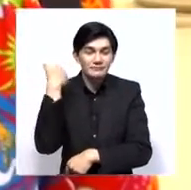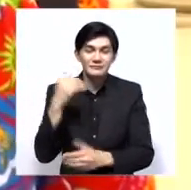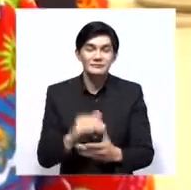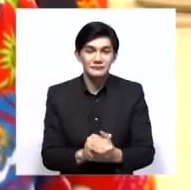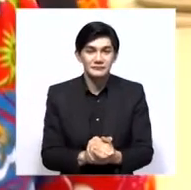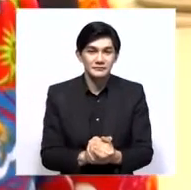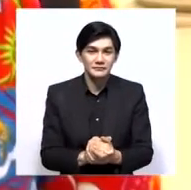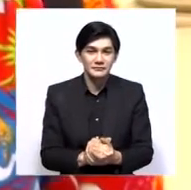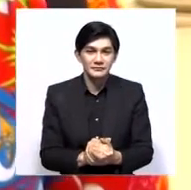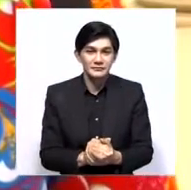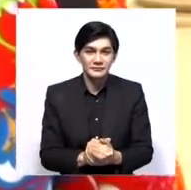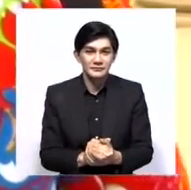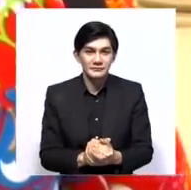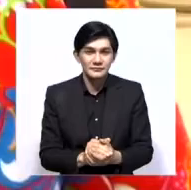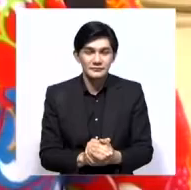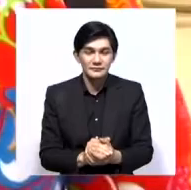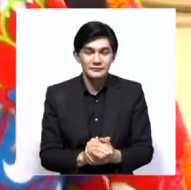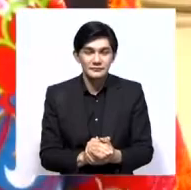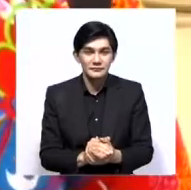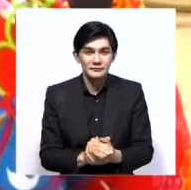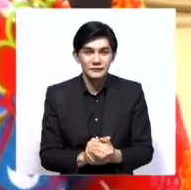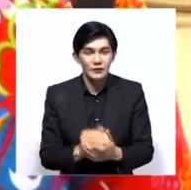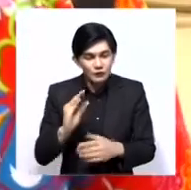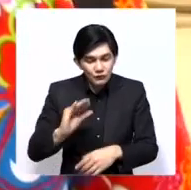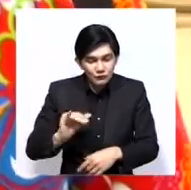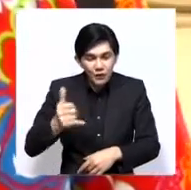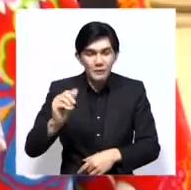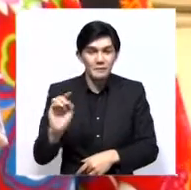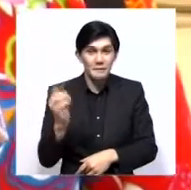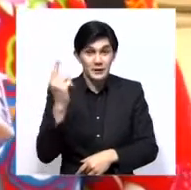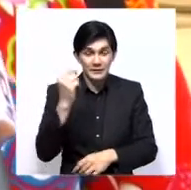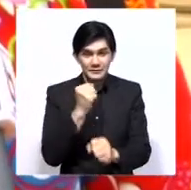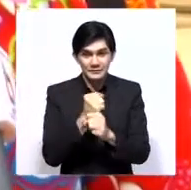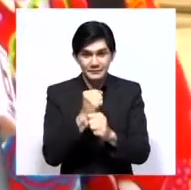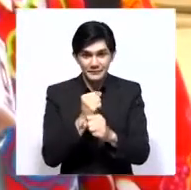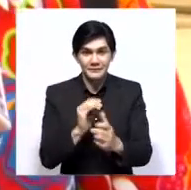าอะไรที่มันฟื้นฟูขึ้นมาอีกอะค่ะ